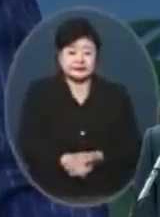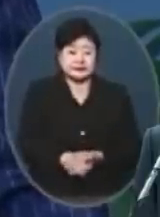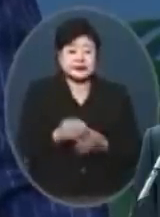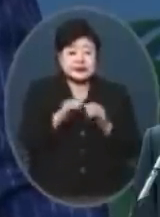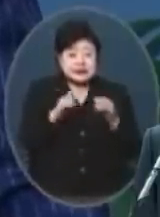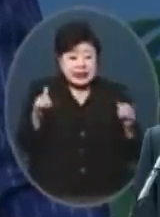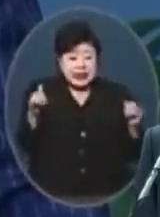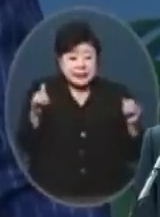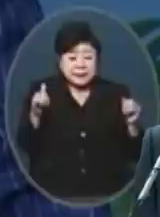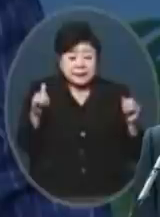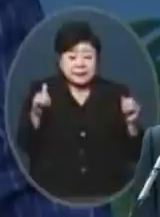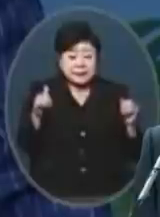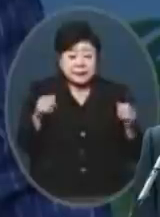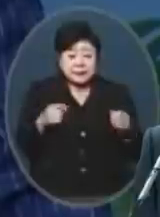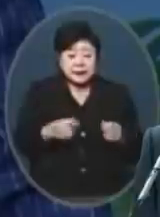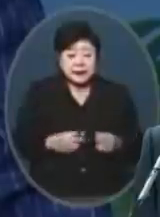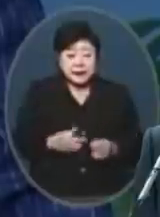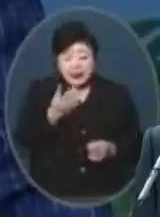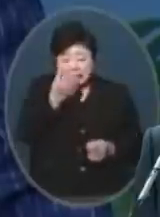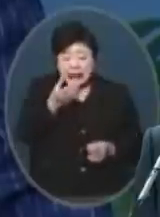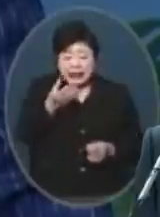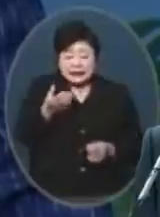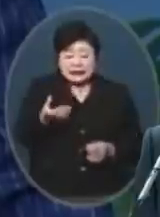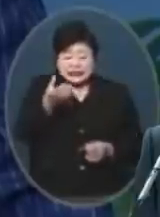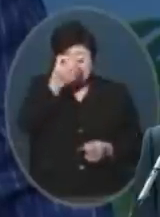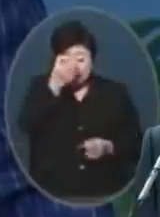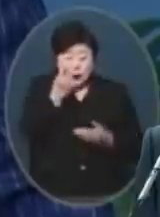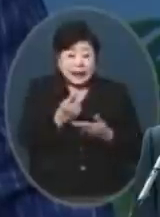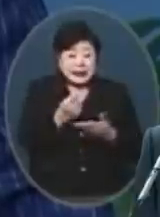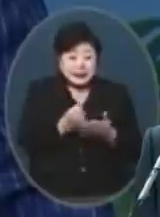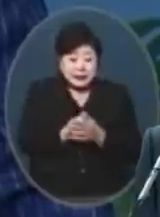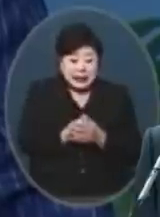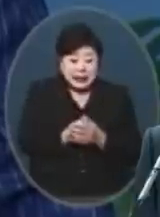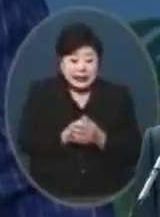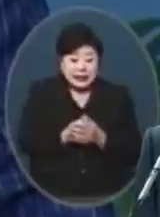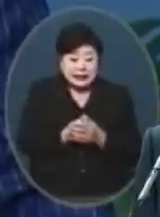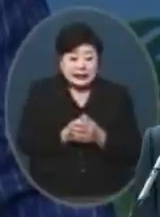사람의 탈을 써 오신 것이기 때문에